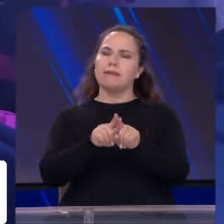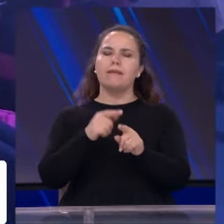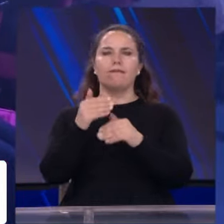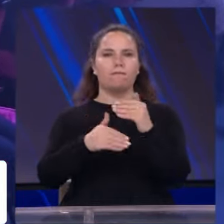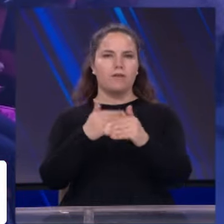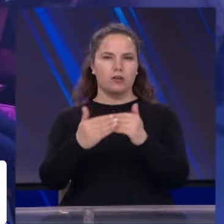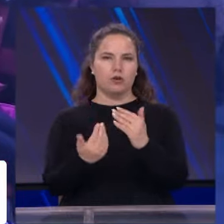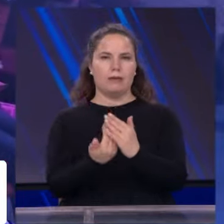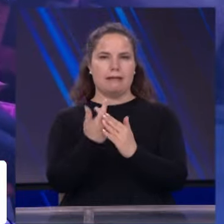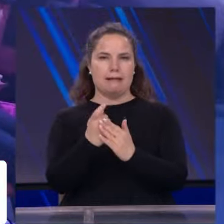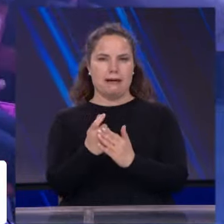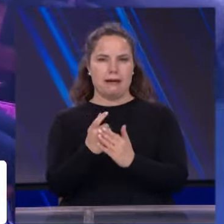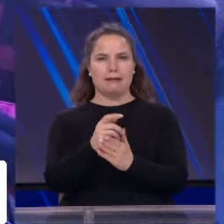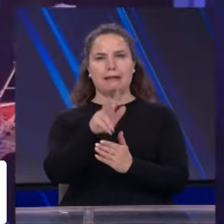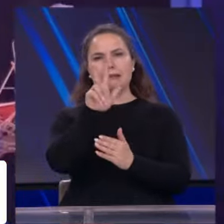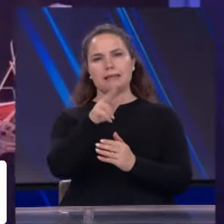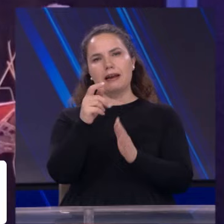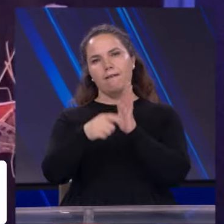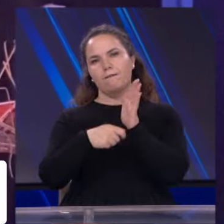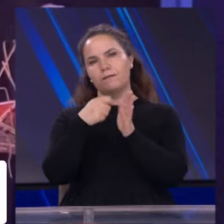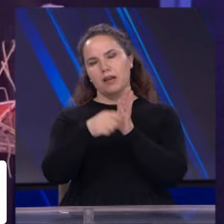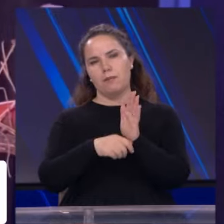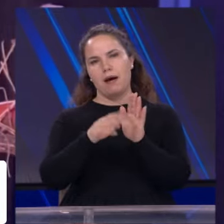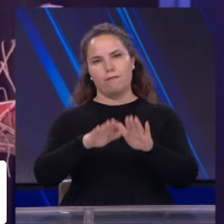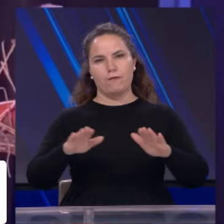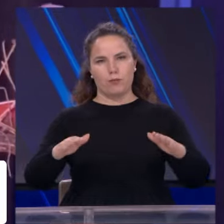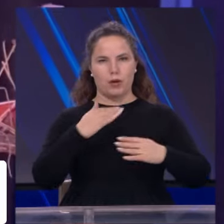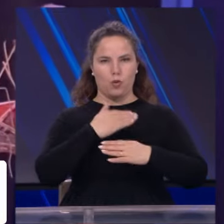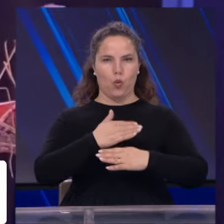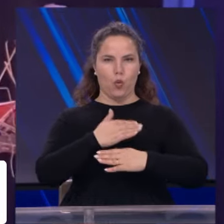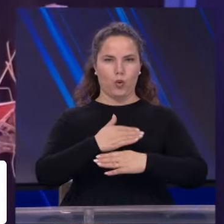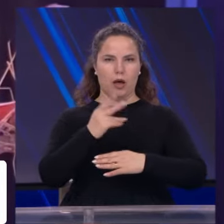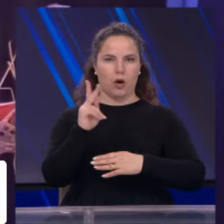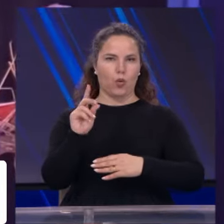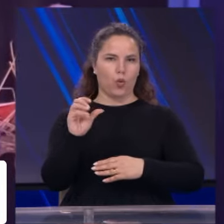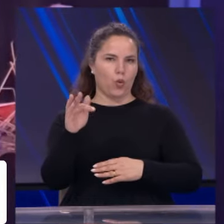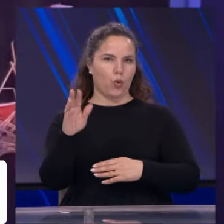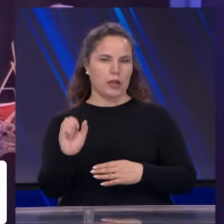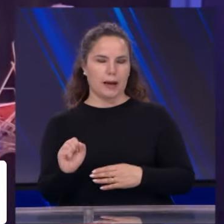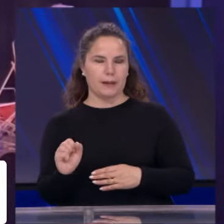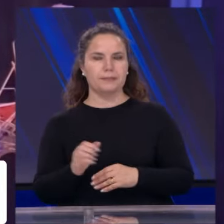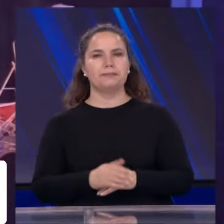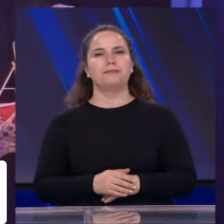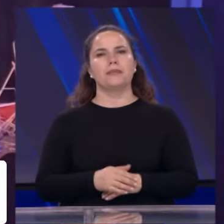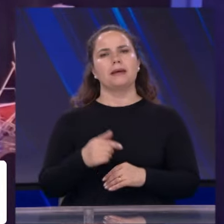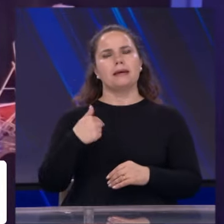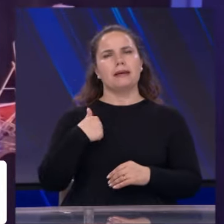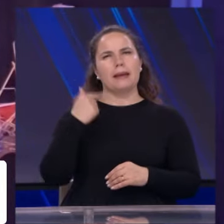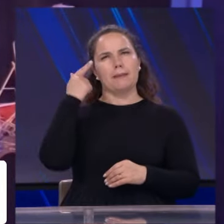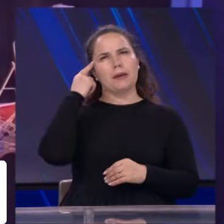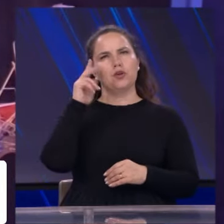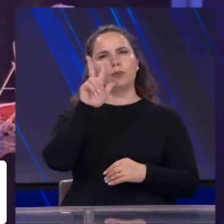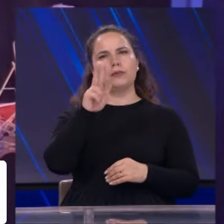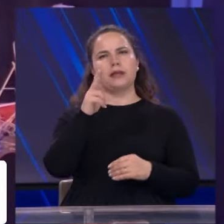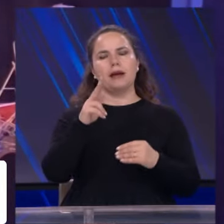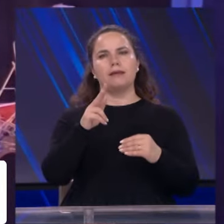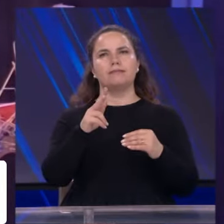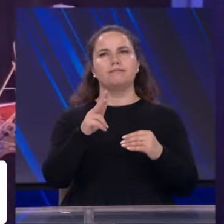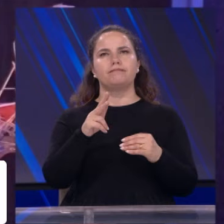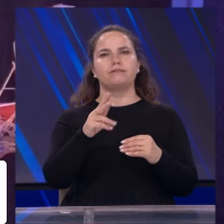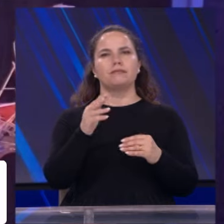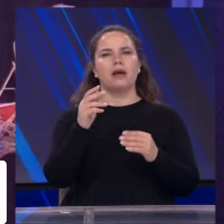i ri që do të ketë 3 premiera për fëmijë. Ne dolëm në premierë këtë vitë, me shfaqjen pabesi në pyllin e së mirës, e shkruajtur